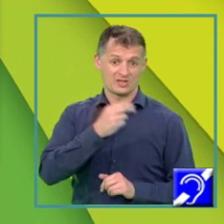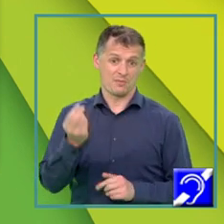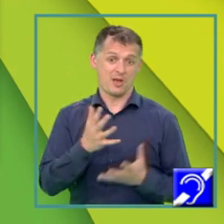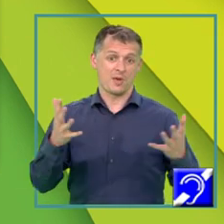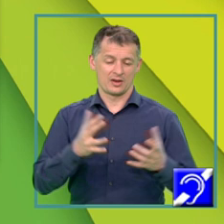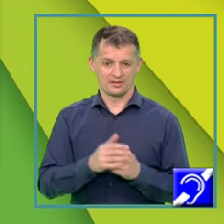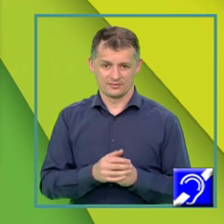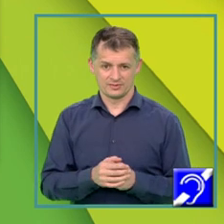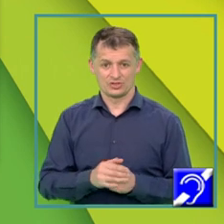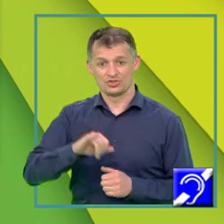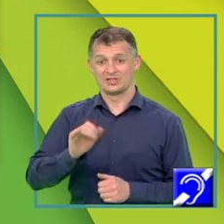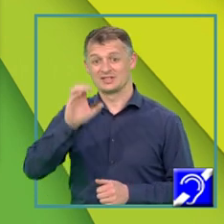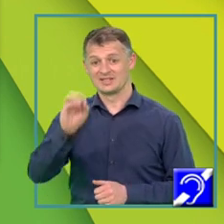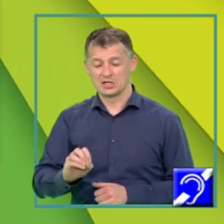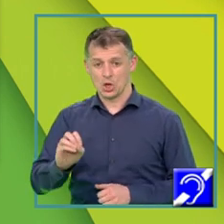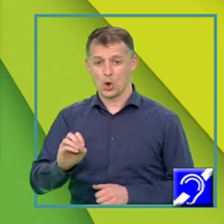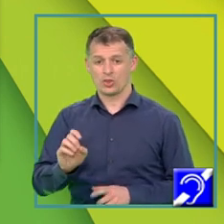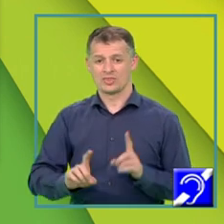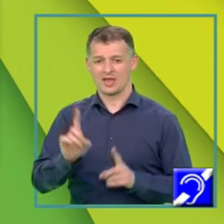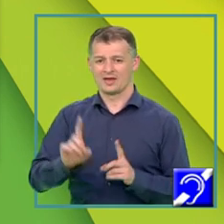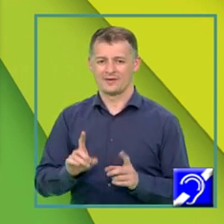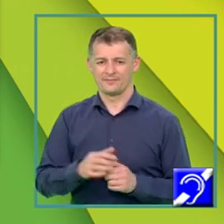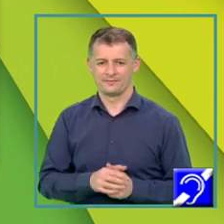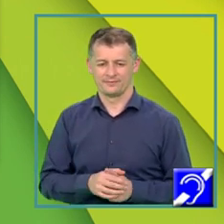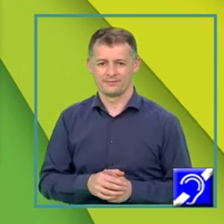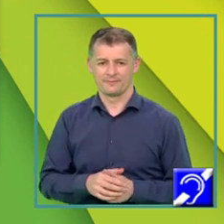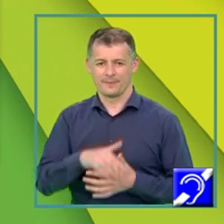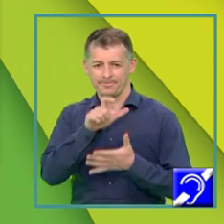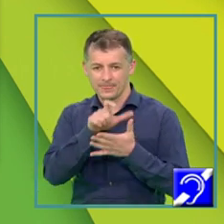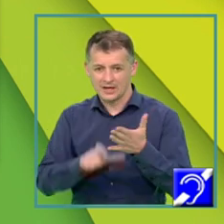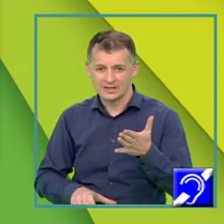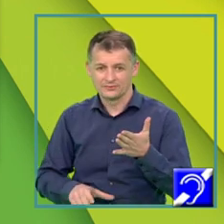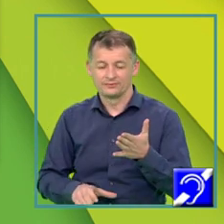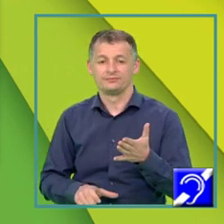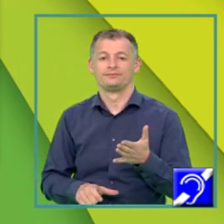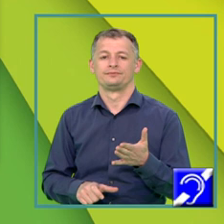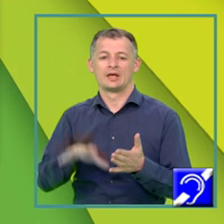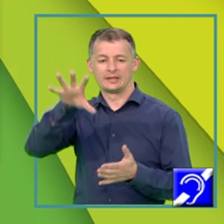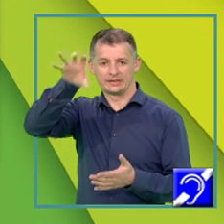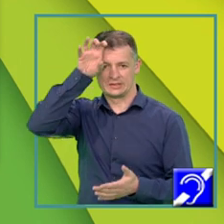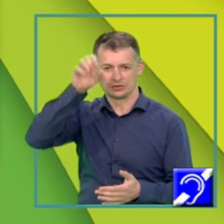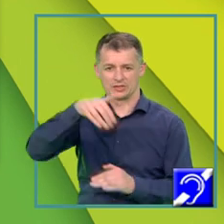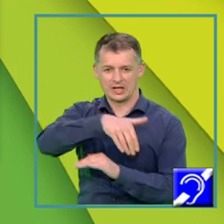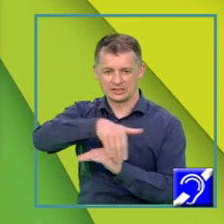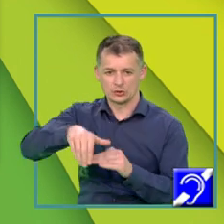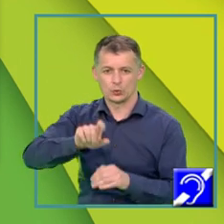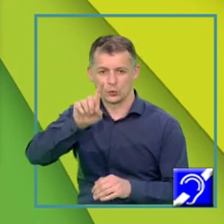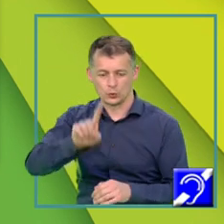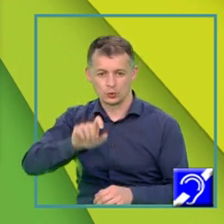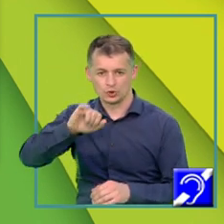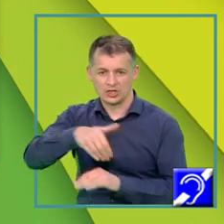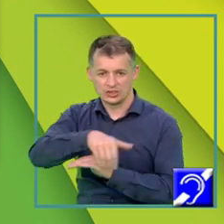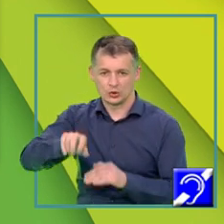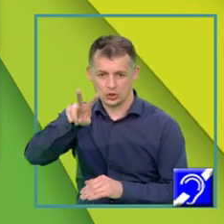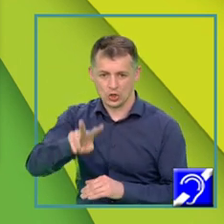și zero dacă textele reținute la adresele șirul nu și șir 2